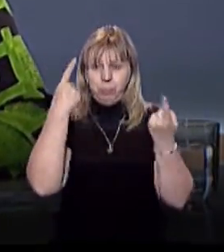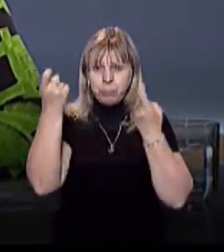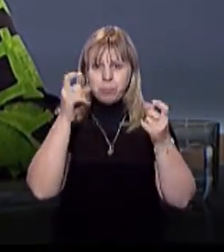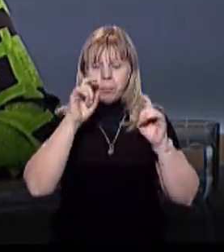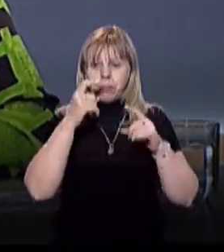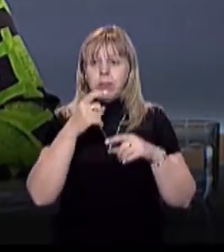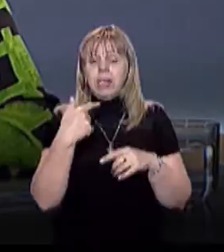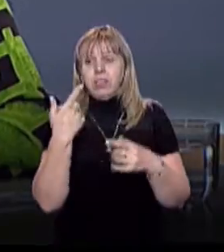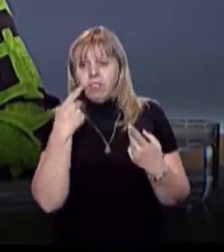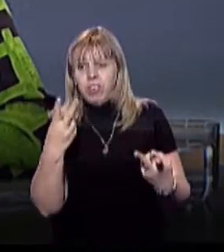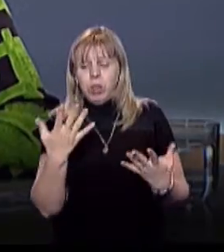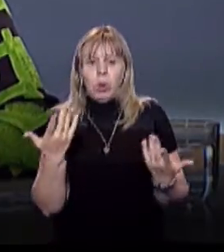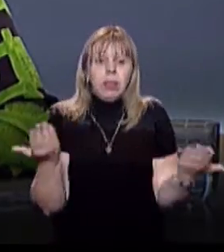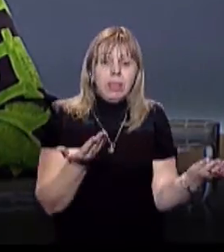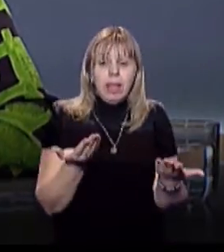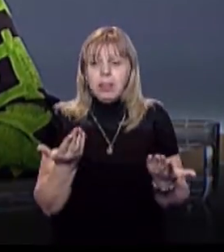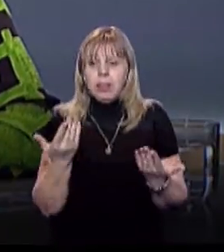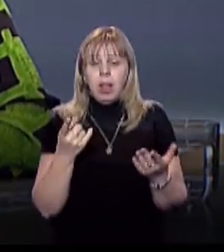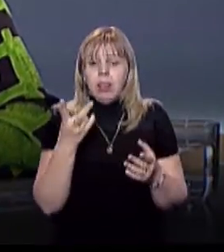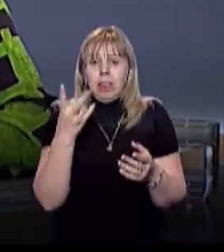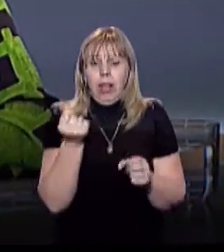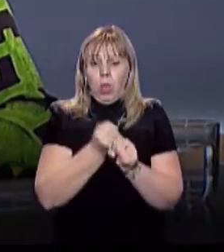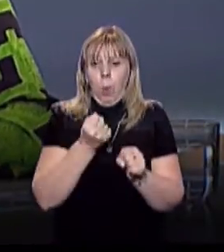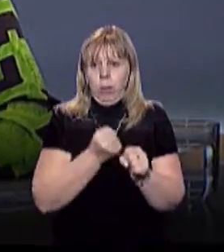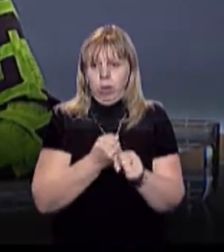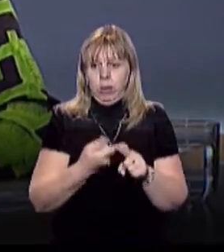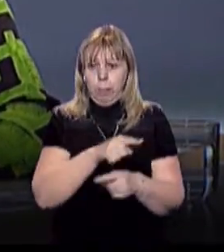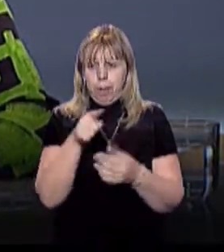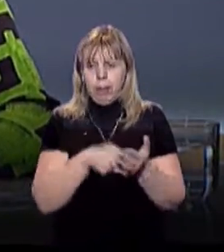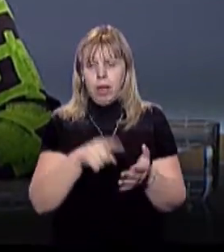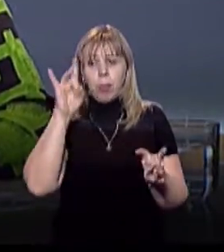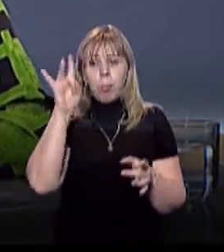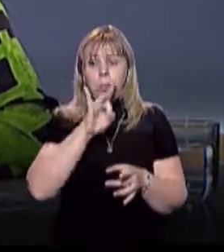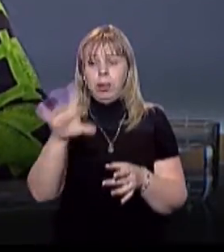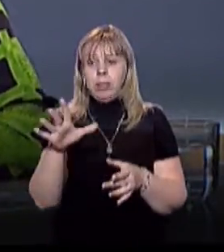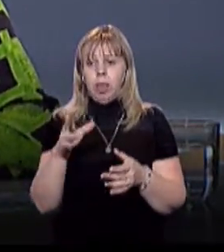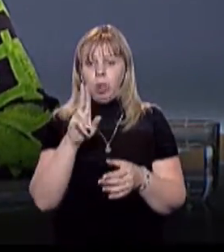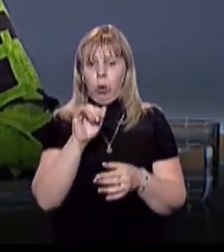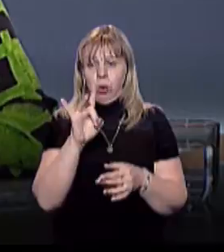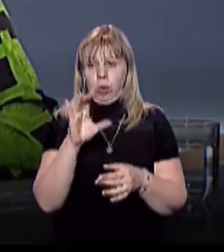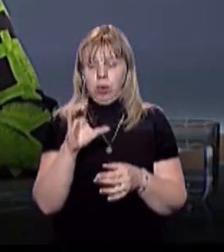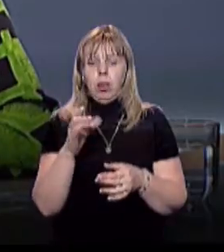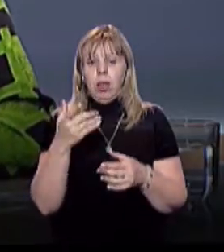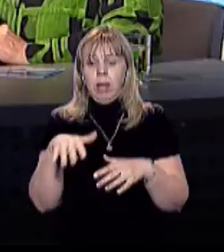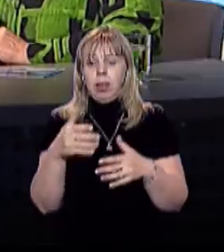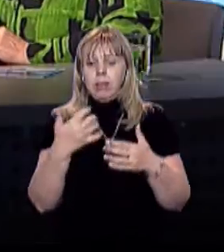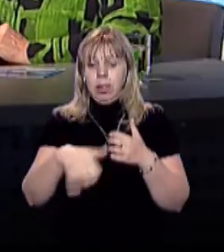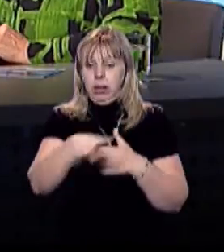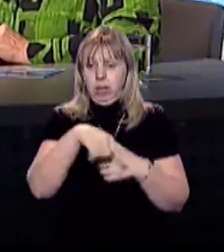все-таки десь недоопрацьовується це питання популяризації донорства серед